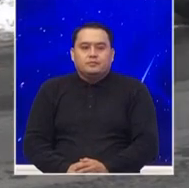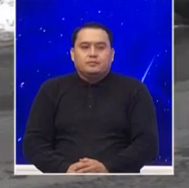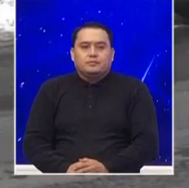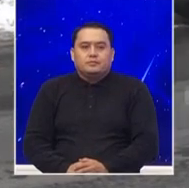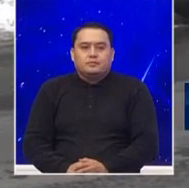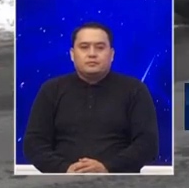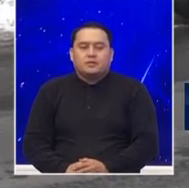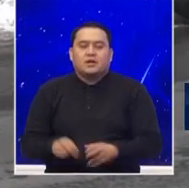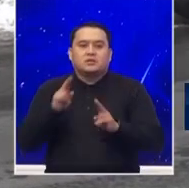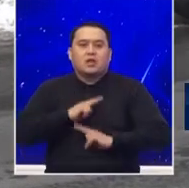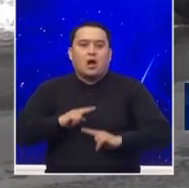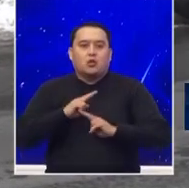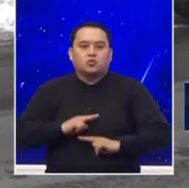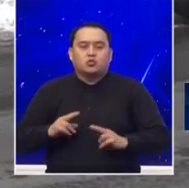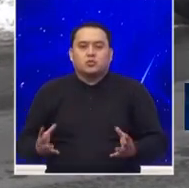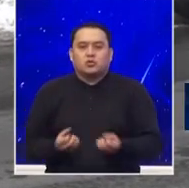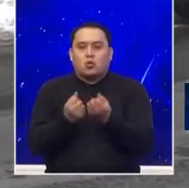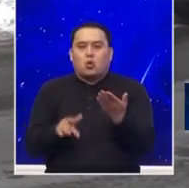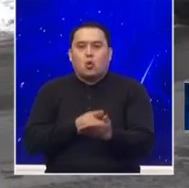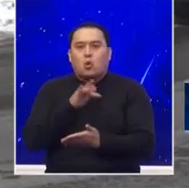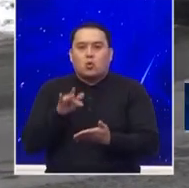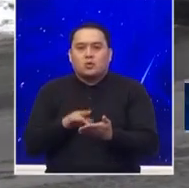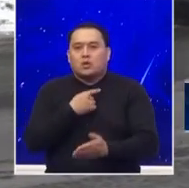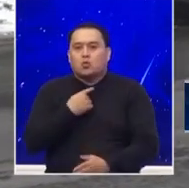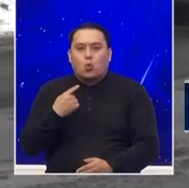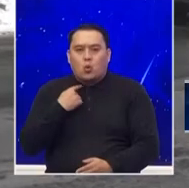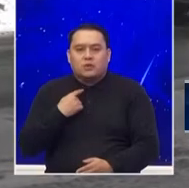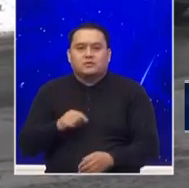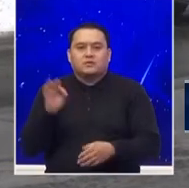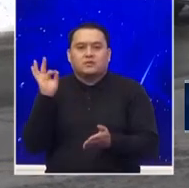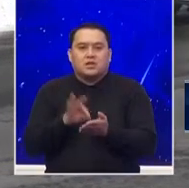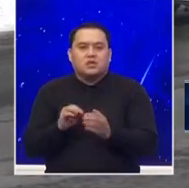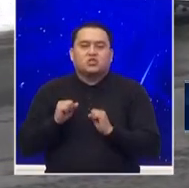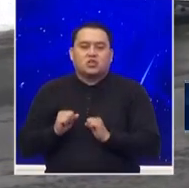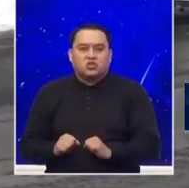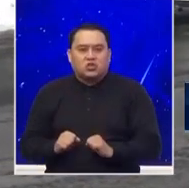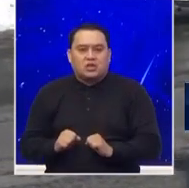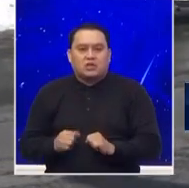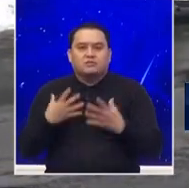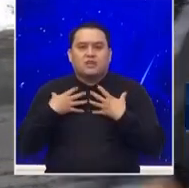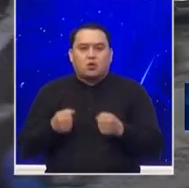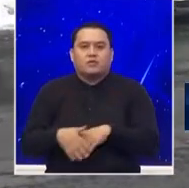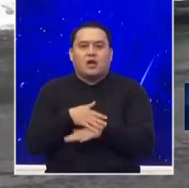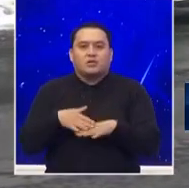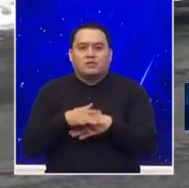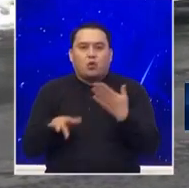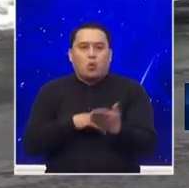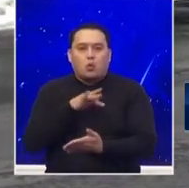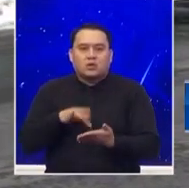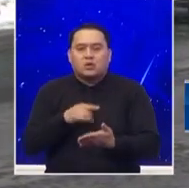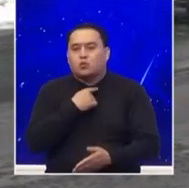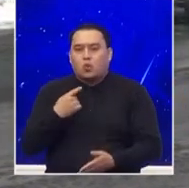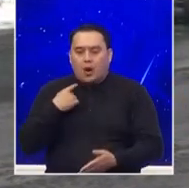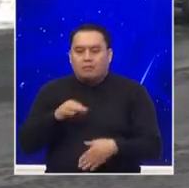Сотрудникам управления по чрезвычайным ситуациям города Талдыкурган в целях защиты жизни и здоровья населения города Талдыкурган